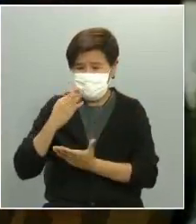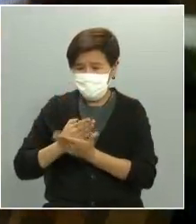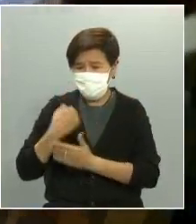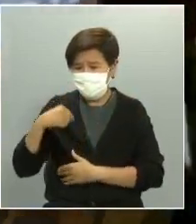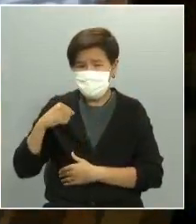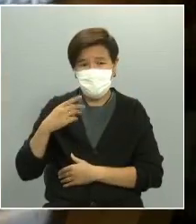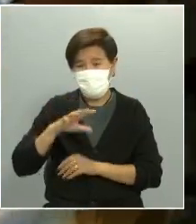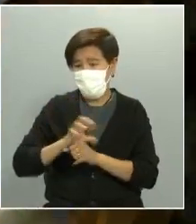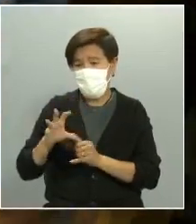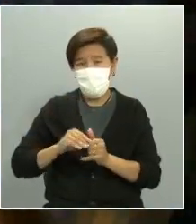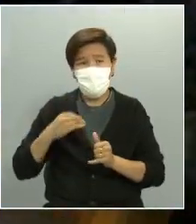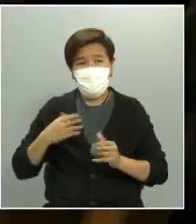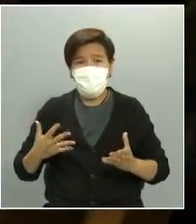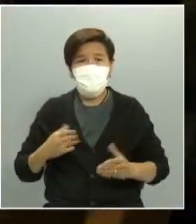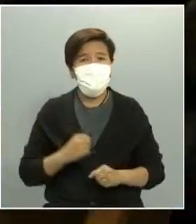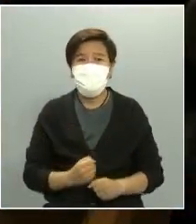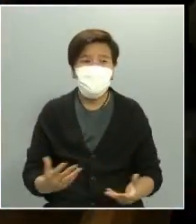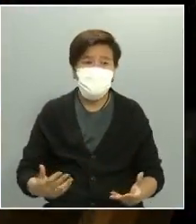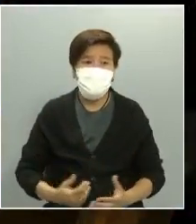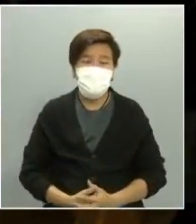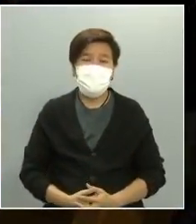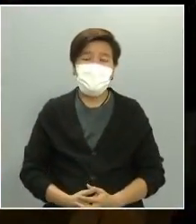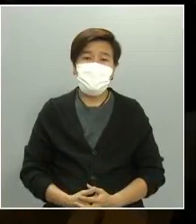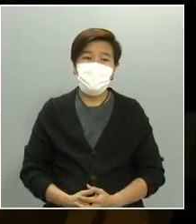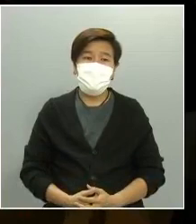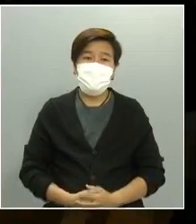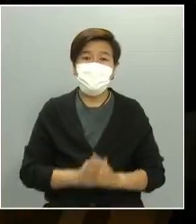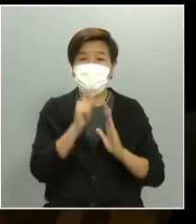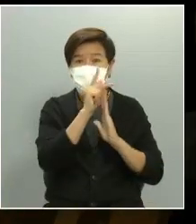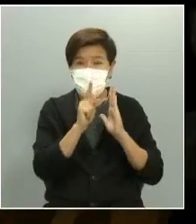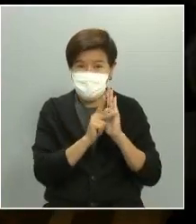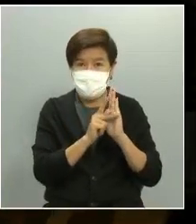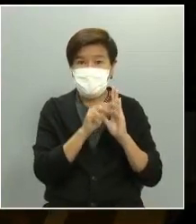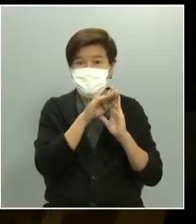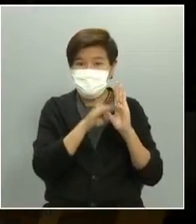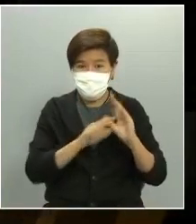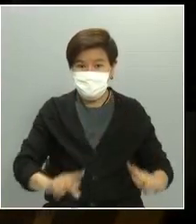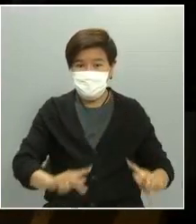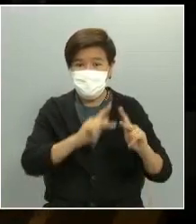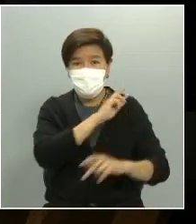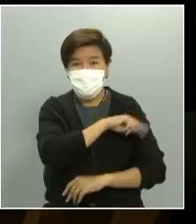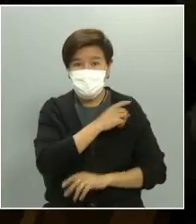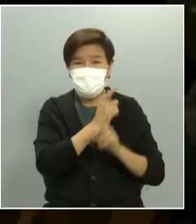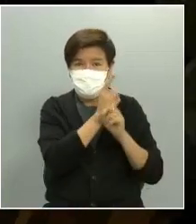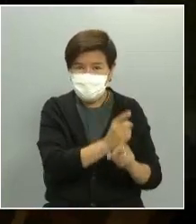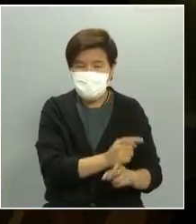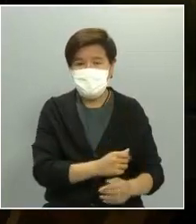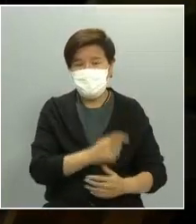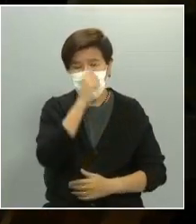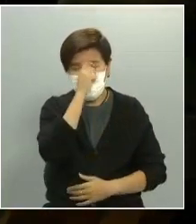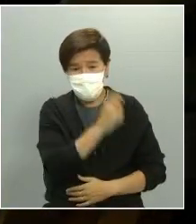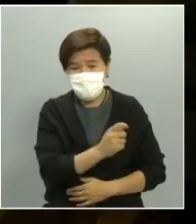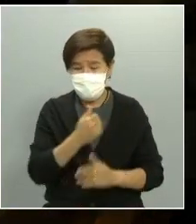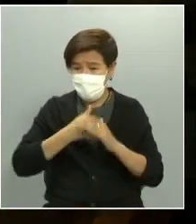หวิดจะทำยังไงเที่ยวฟาร์มขวัญกระเจิงขาตัวเอาไปขายของแล้วทำไม่ได้เลยค่าารับบทว่าเสร็จสรรพ